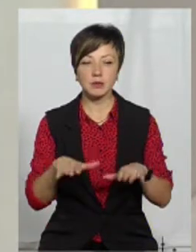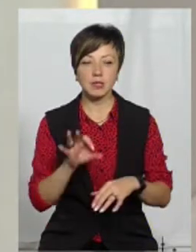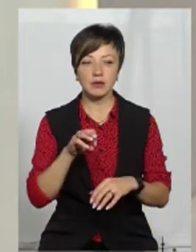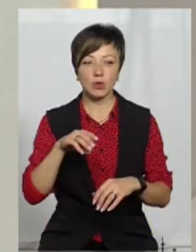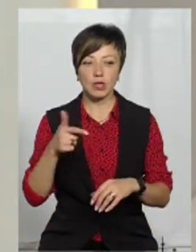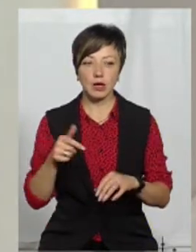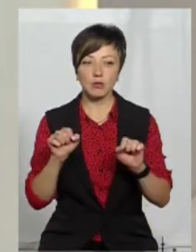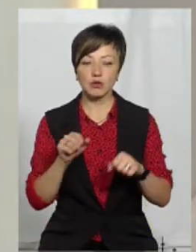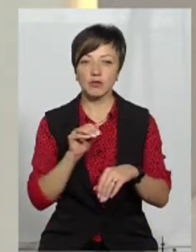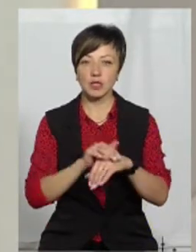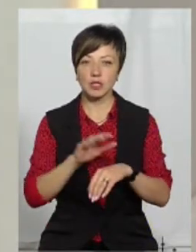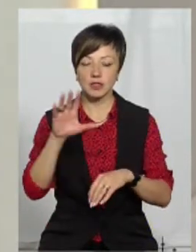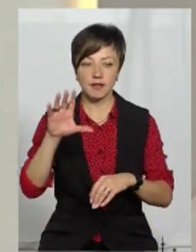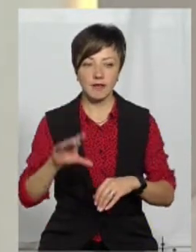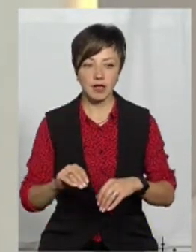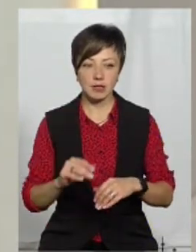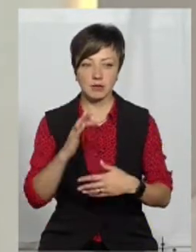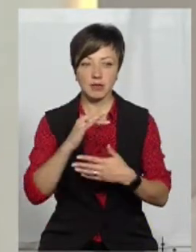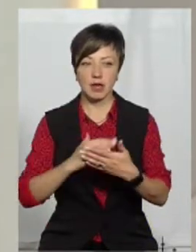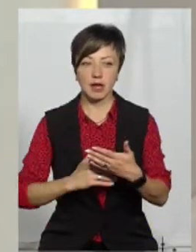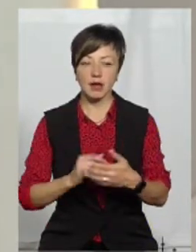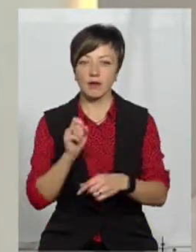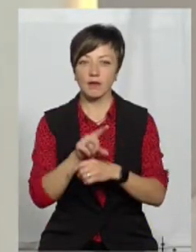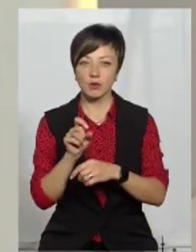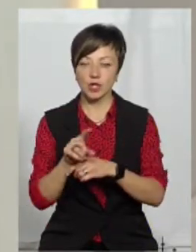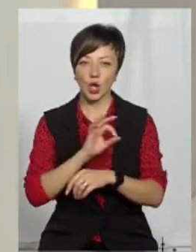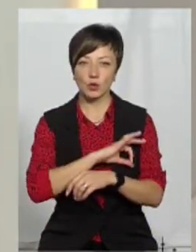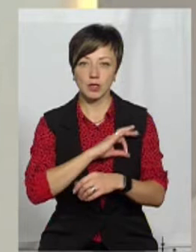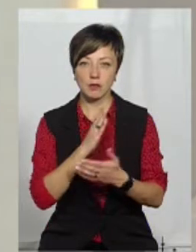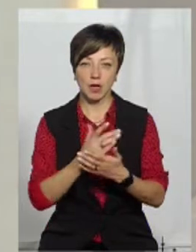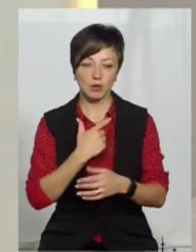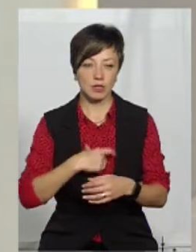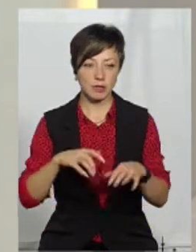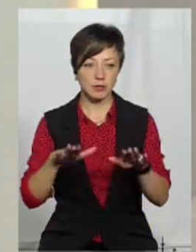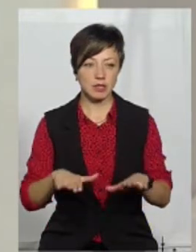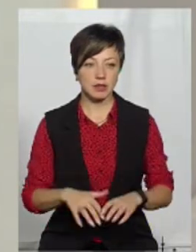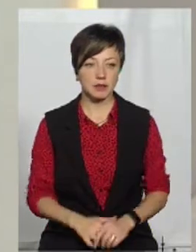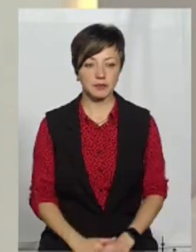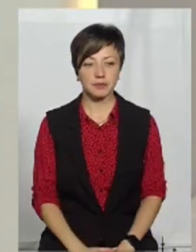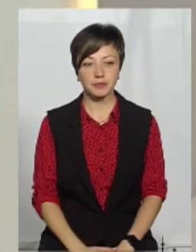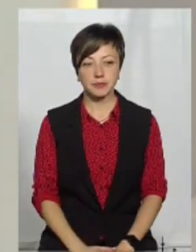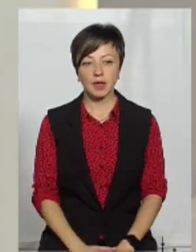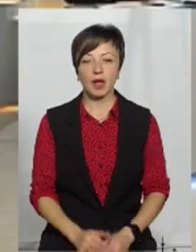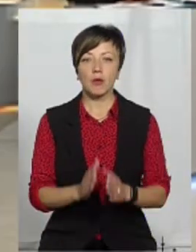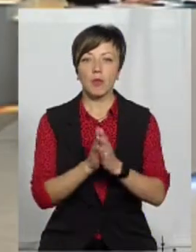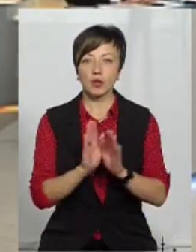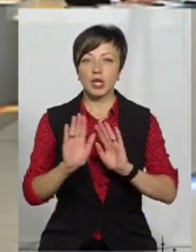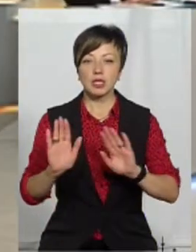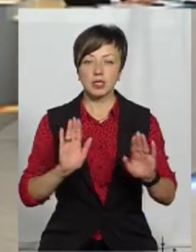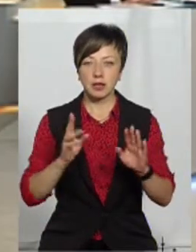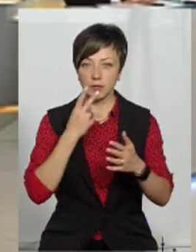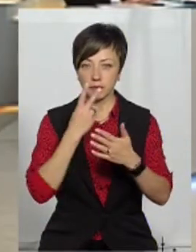часом зможуть фактично весь перелік функцій юстиції мати на місцевому рівні. Дякую вам. Попрошу режисерів